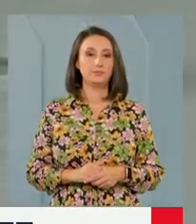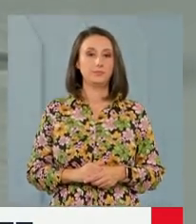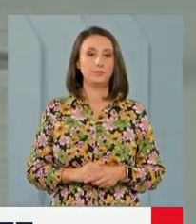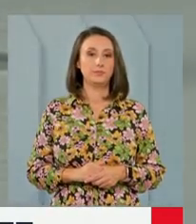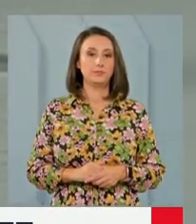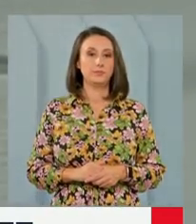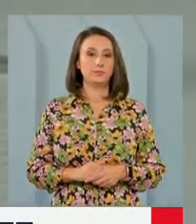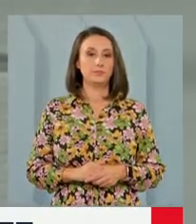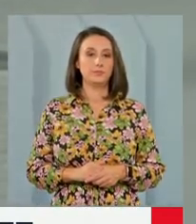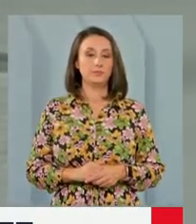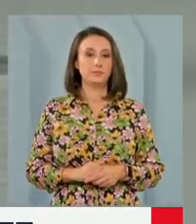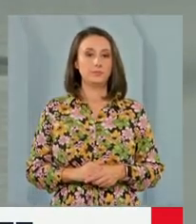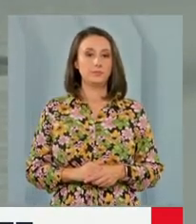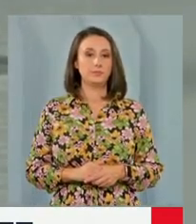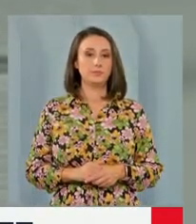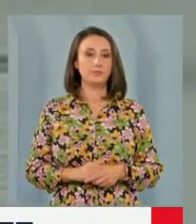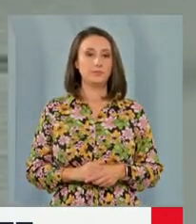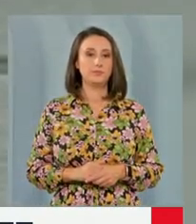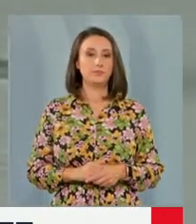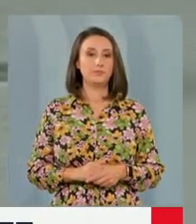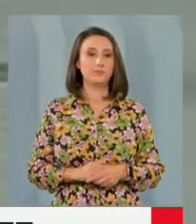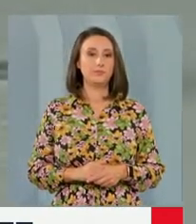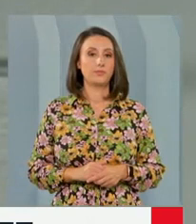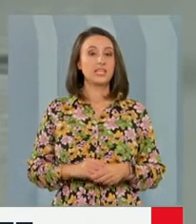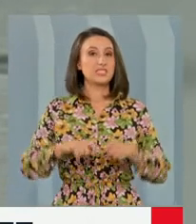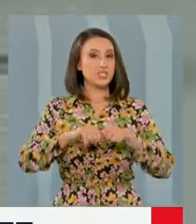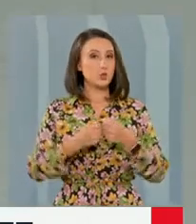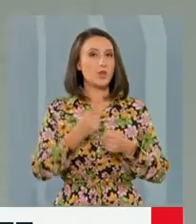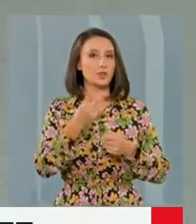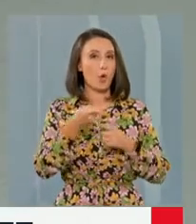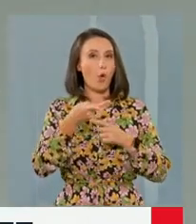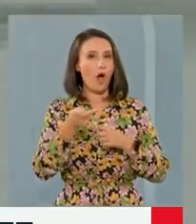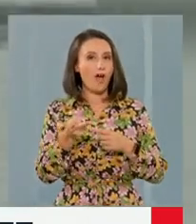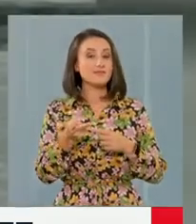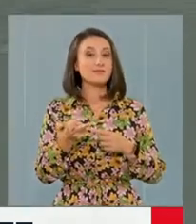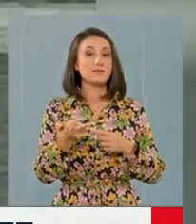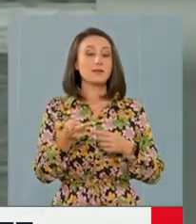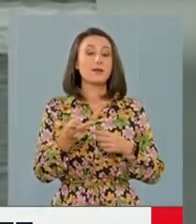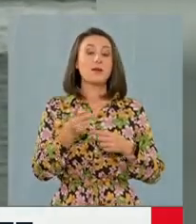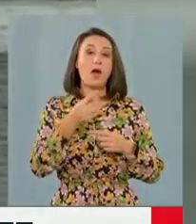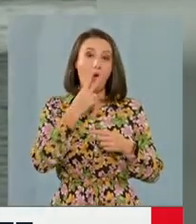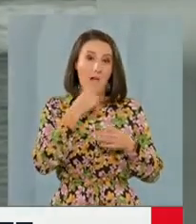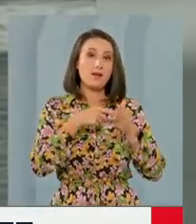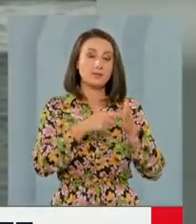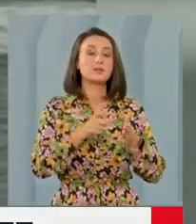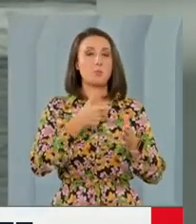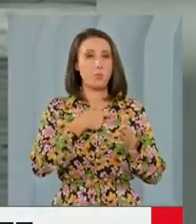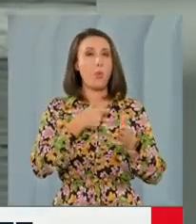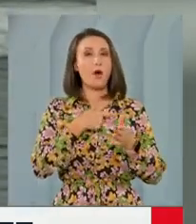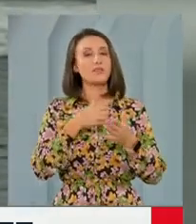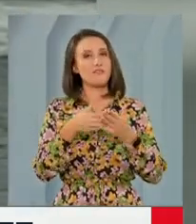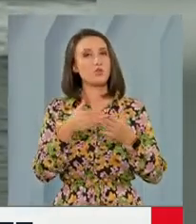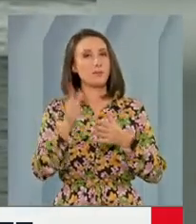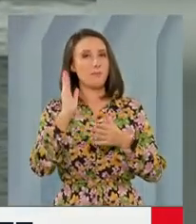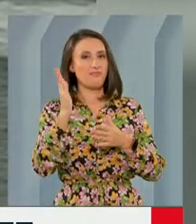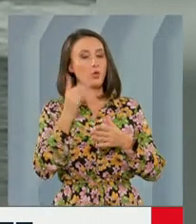Occidentul, însă are resurse. În plus, sabotarea celor două gazoducte mai arată și că Vladimir Putin s-ar putea folosi în viitor și de alte modalități prin care